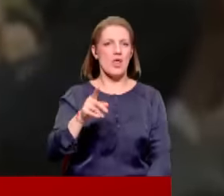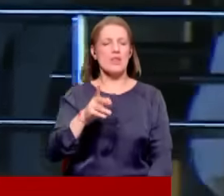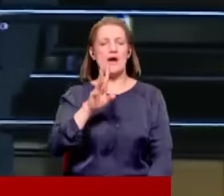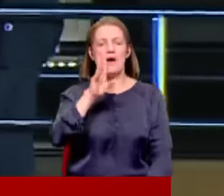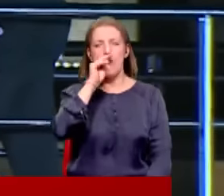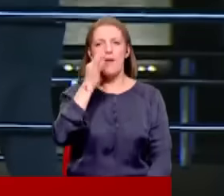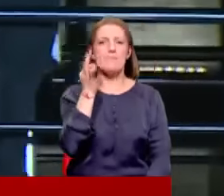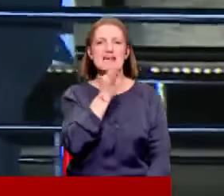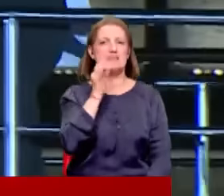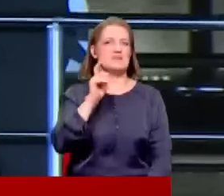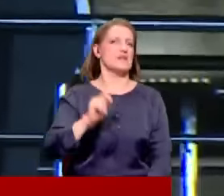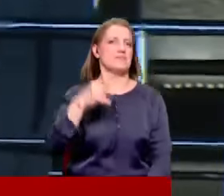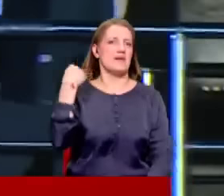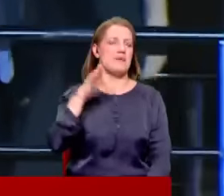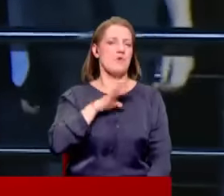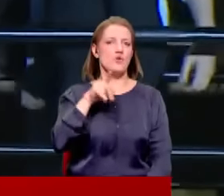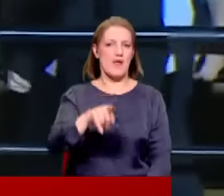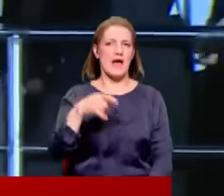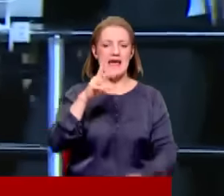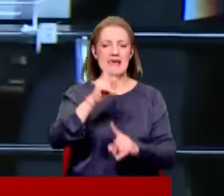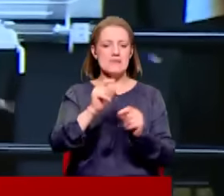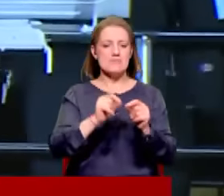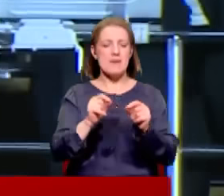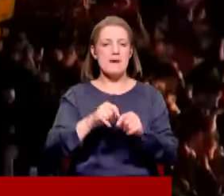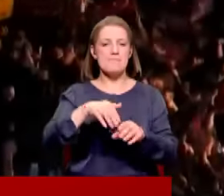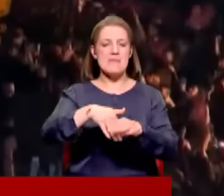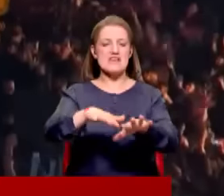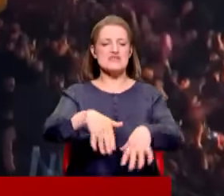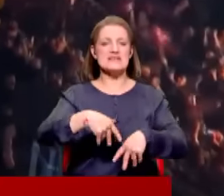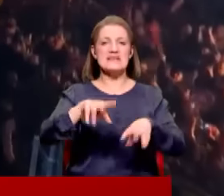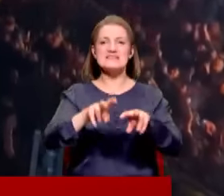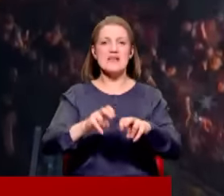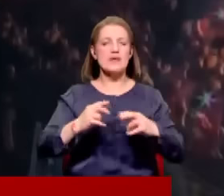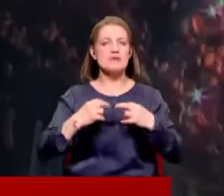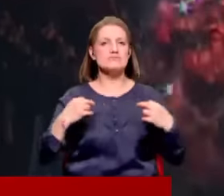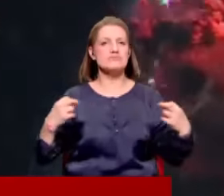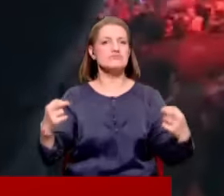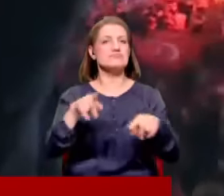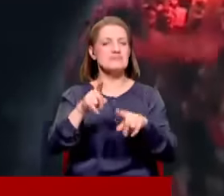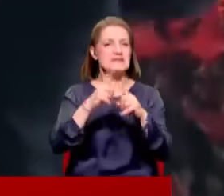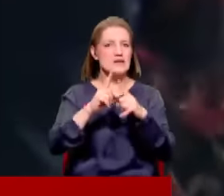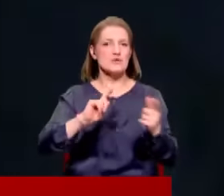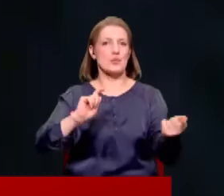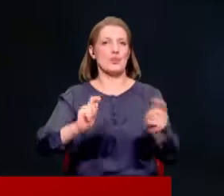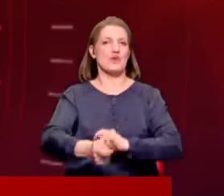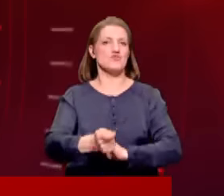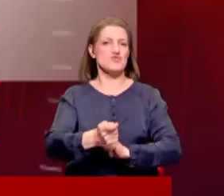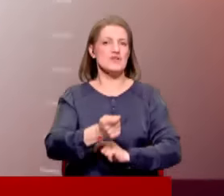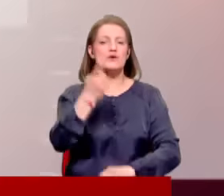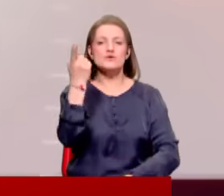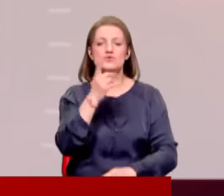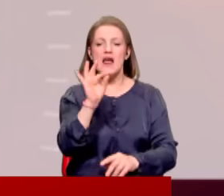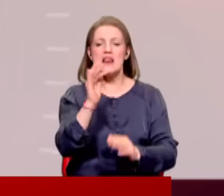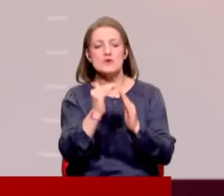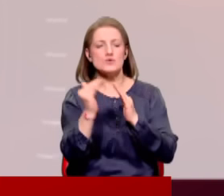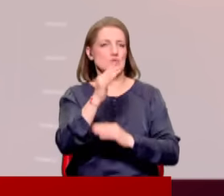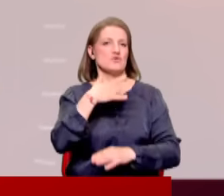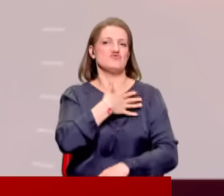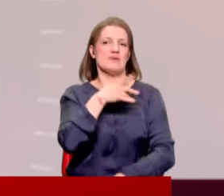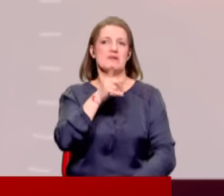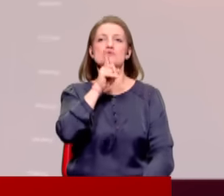benzetmesi yapmıştı Ekrem İmamoğlu'na. Bu kez İBB meclisindeki sandalye dağılımı da değişti. Artık çoğunluk CHP'de.